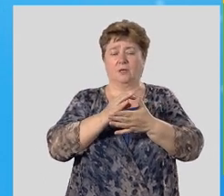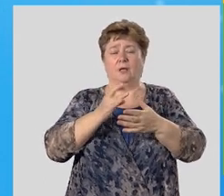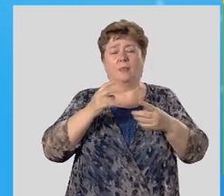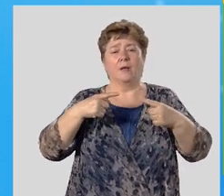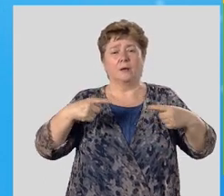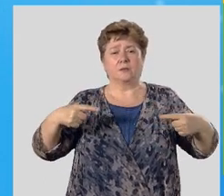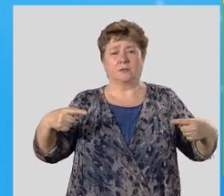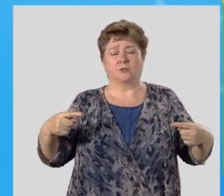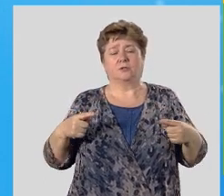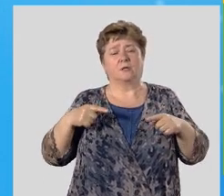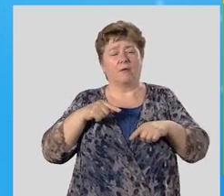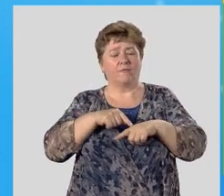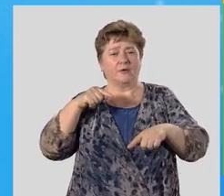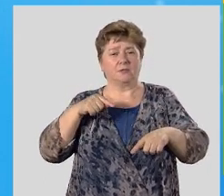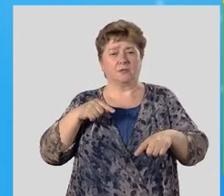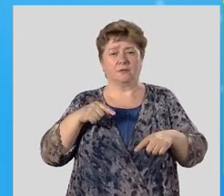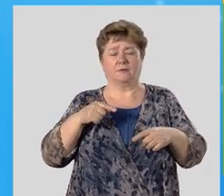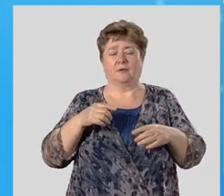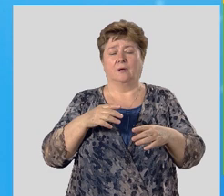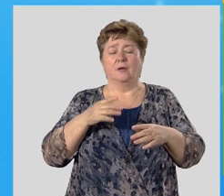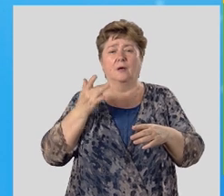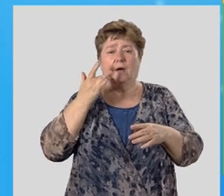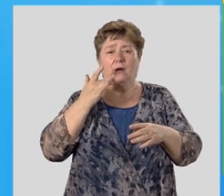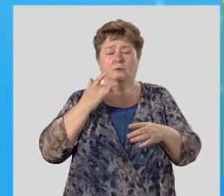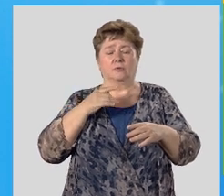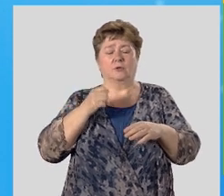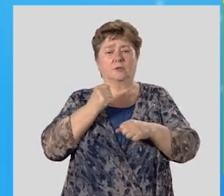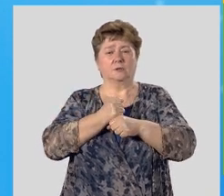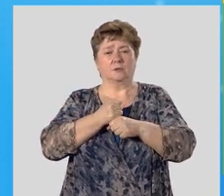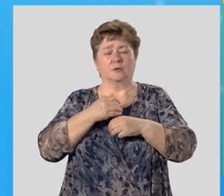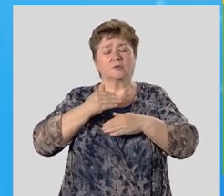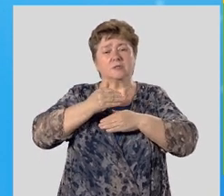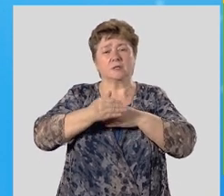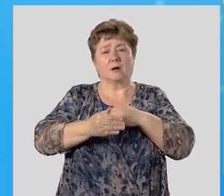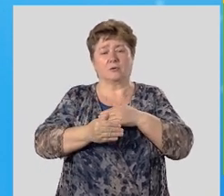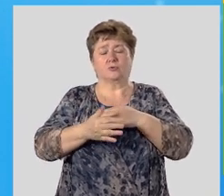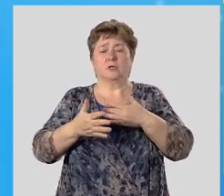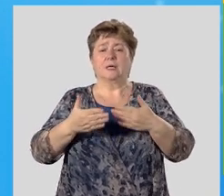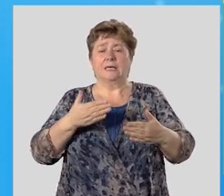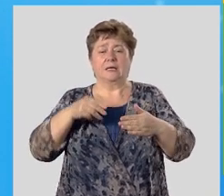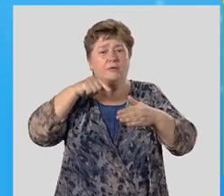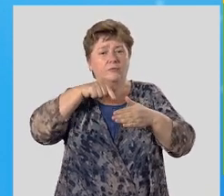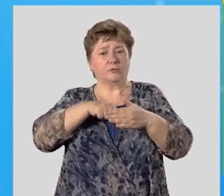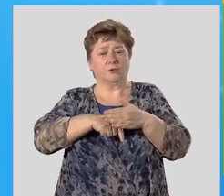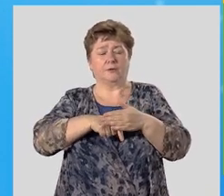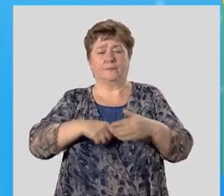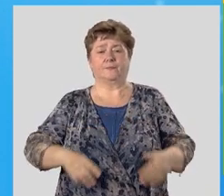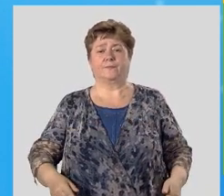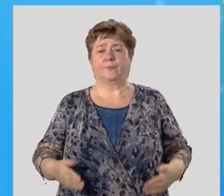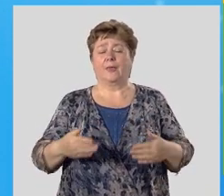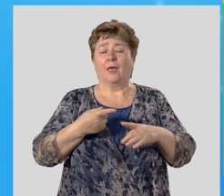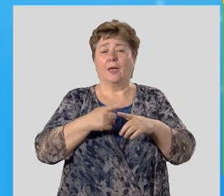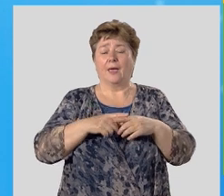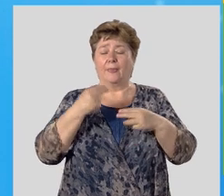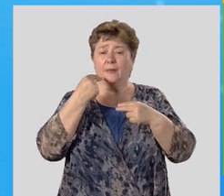на различные воздействия, оказываемые на нее снаружи или изнутри.